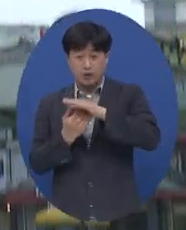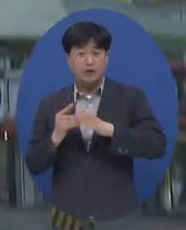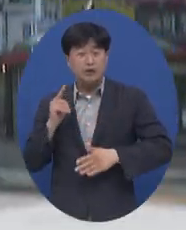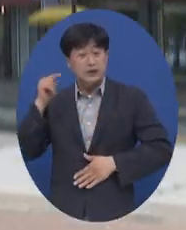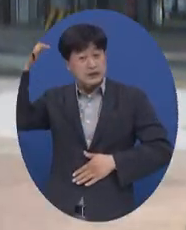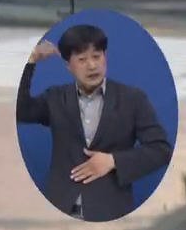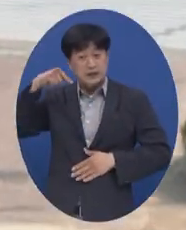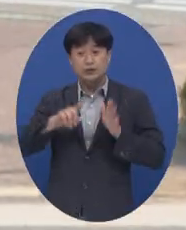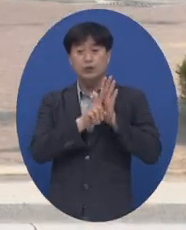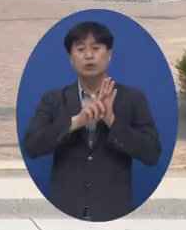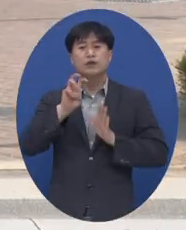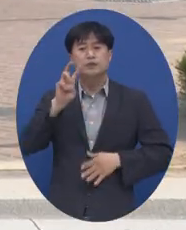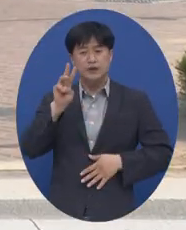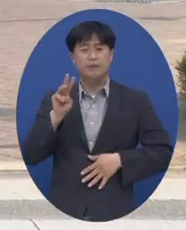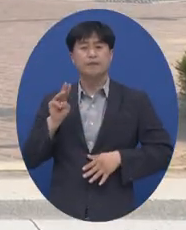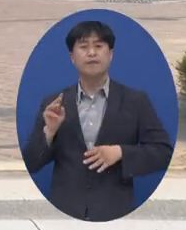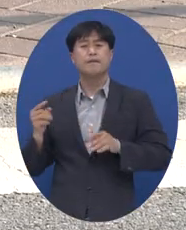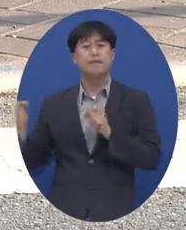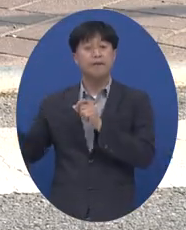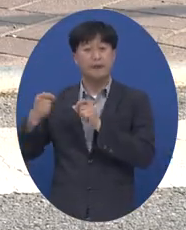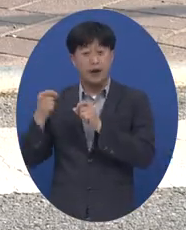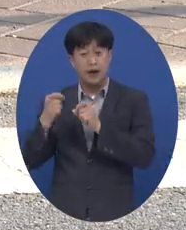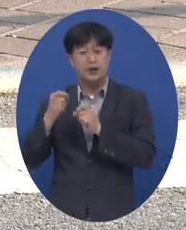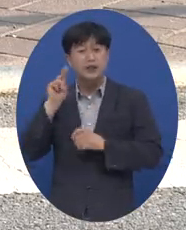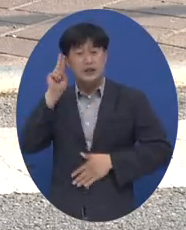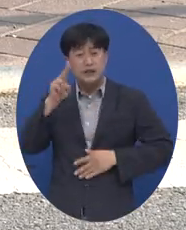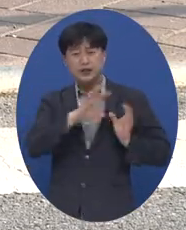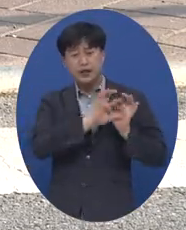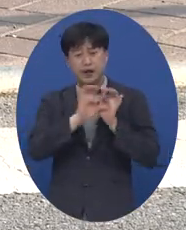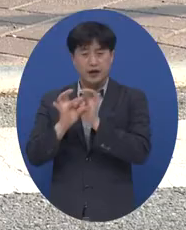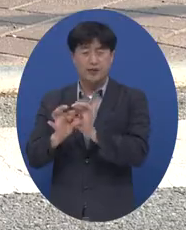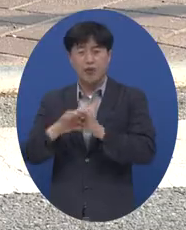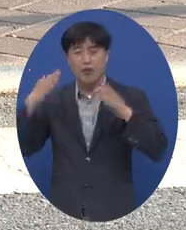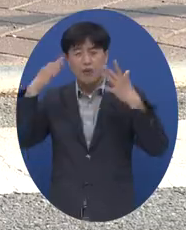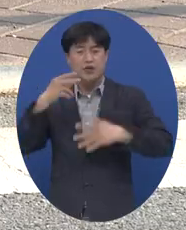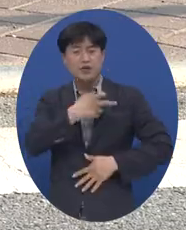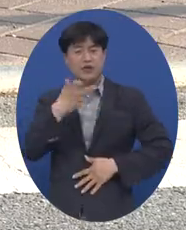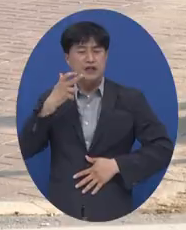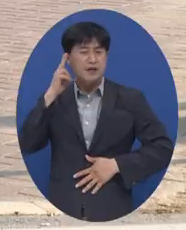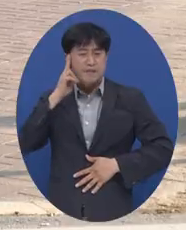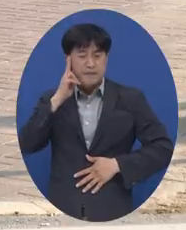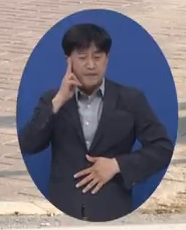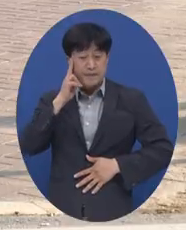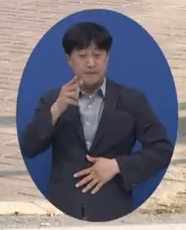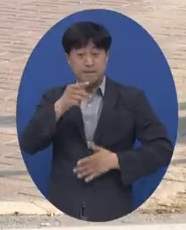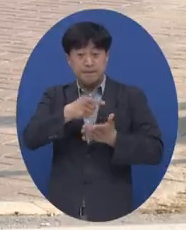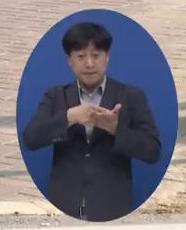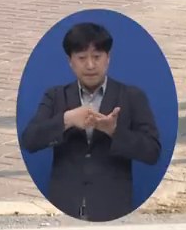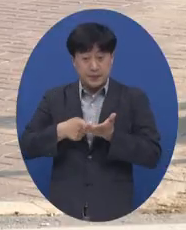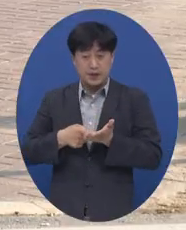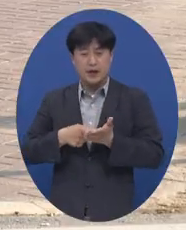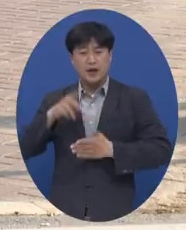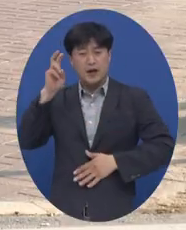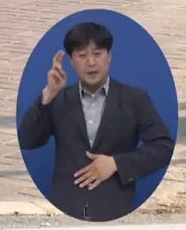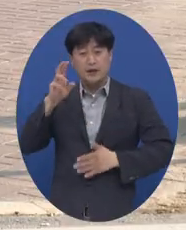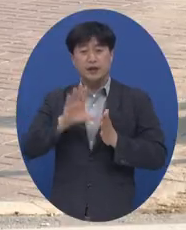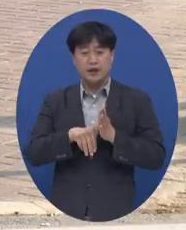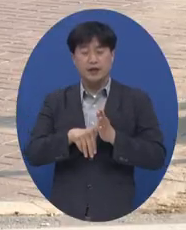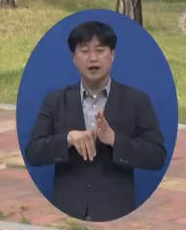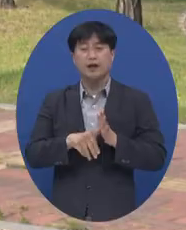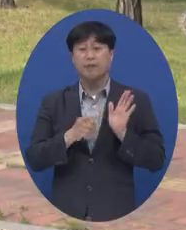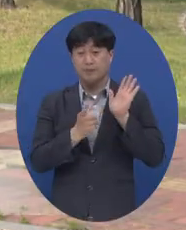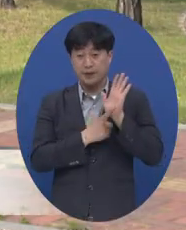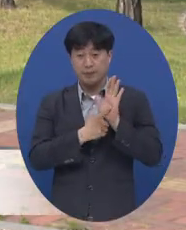최고 체감 온도가 33도를 웃도는 상태가 이틀 이상 계속되거나 더위로 큰 피해가 예상될 때 내려지는